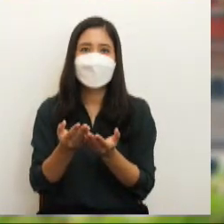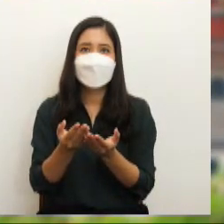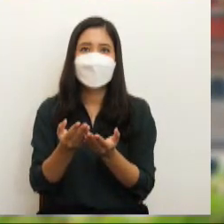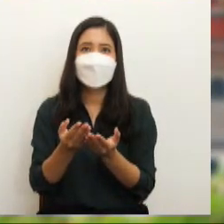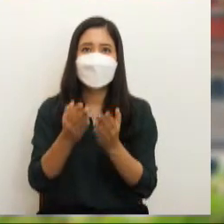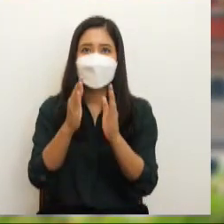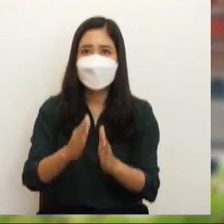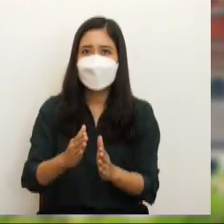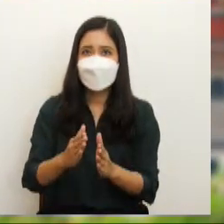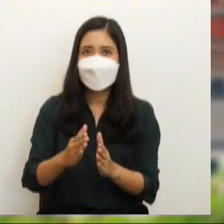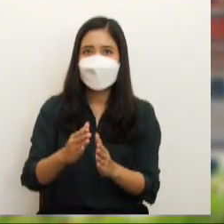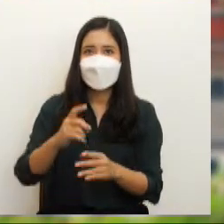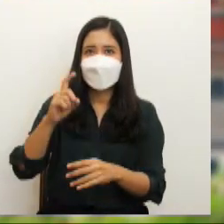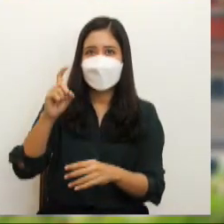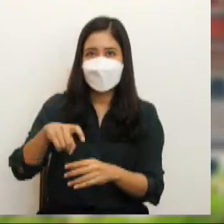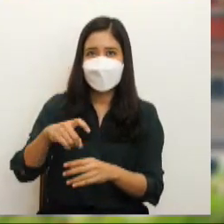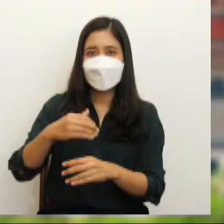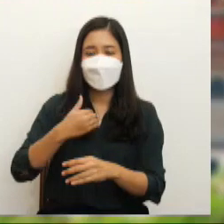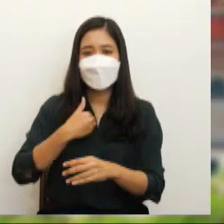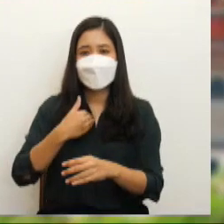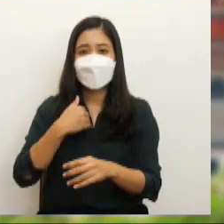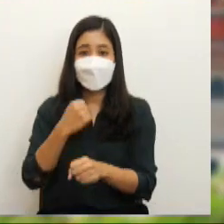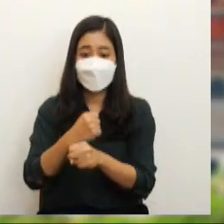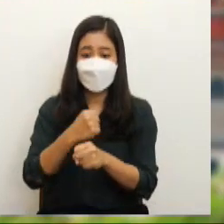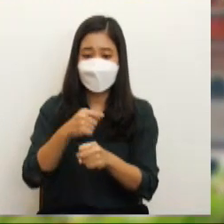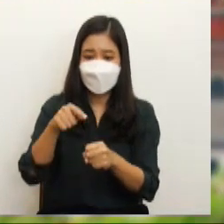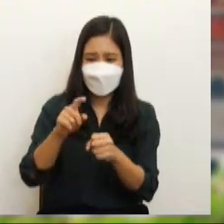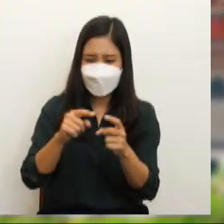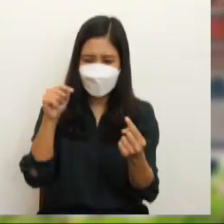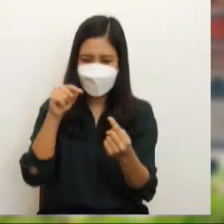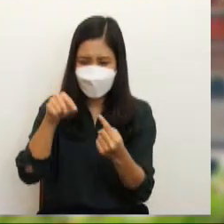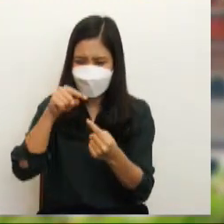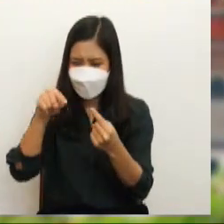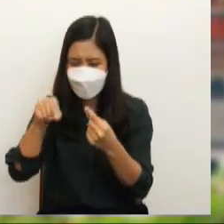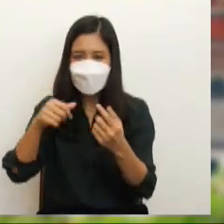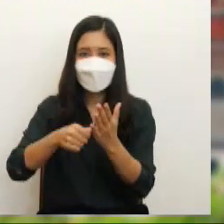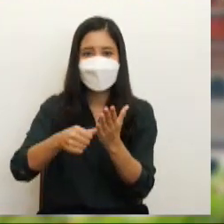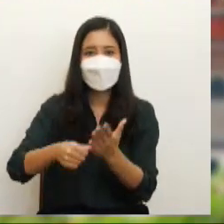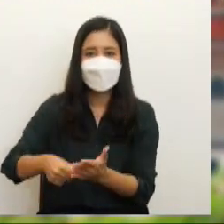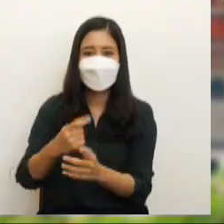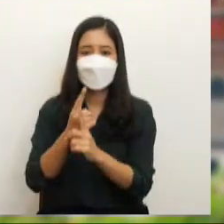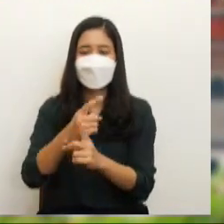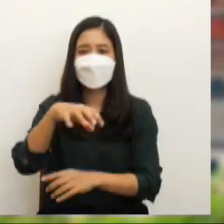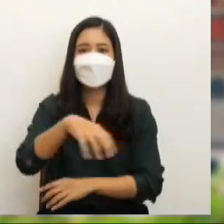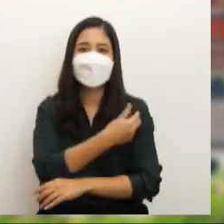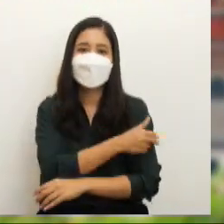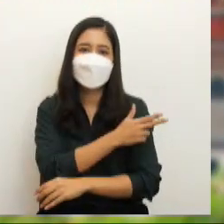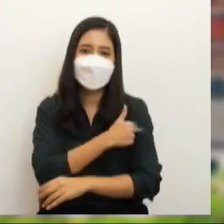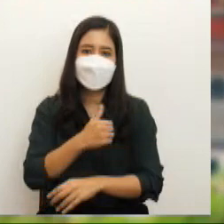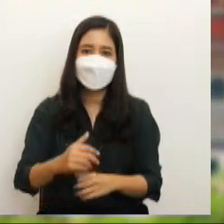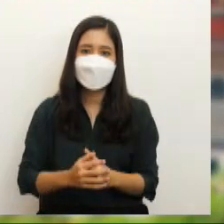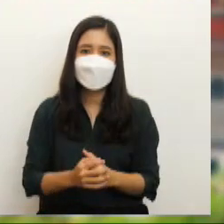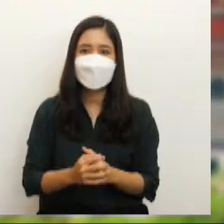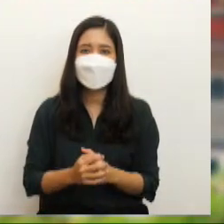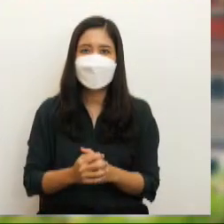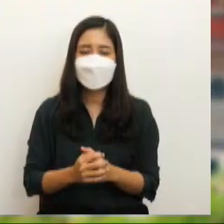าทุกแห่งก็จะต้องดำเนินการตามมาตรฐานไทยเซฟไทยนะครับของกรมอนามัยเช่นเดียวกันครับซึ่งจะมีการตรวจ